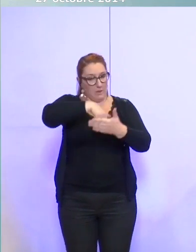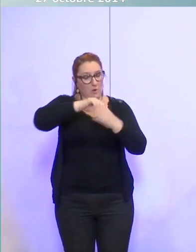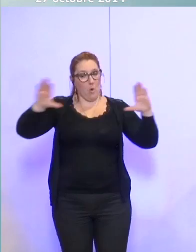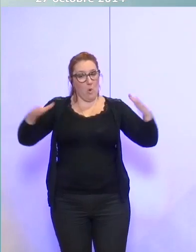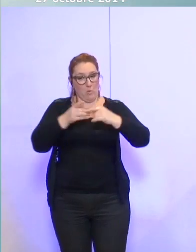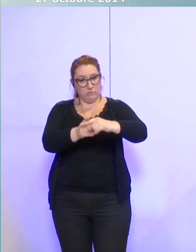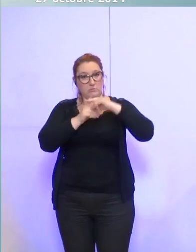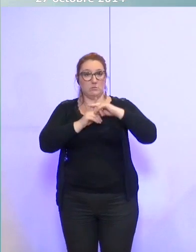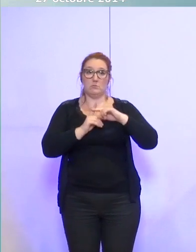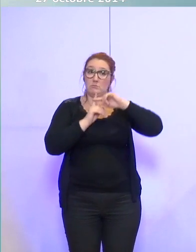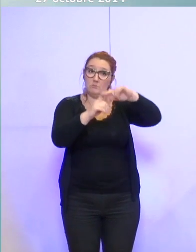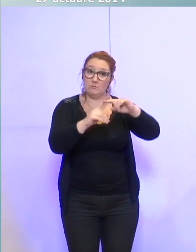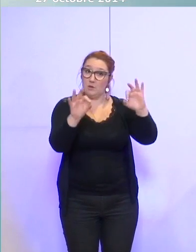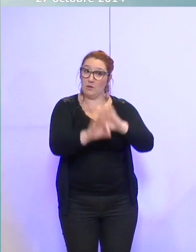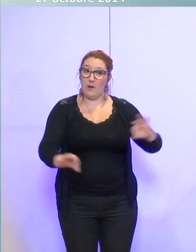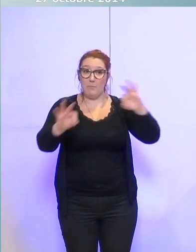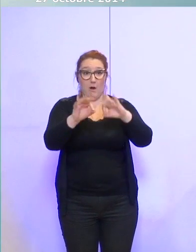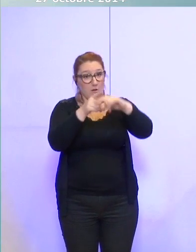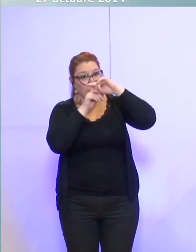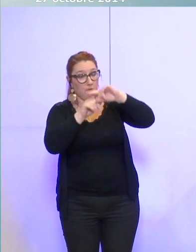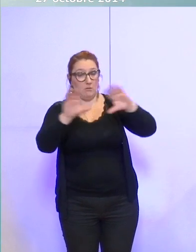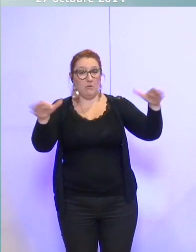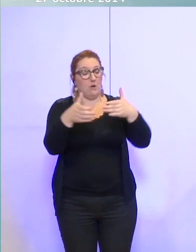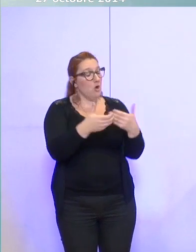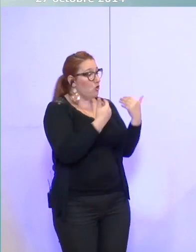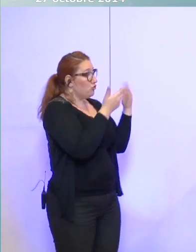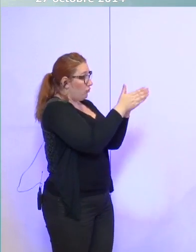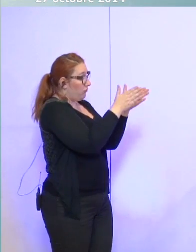Il n'y a pas de mise en cause personnelle.